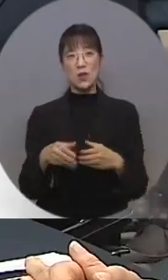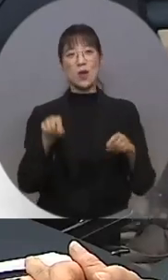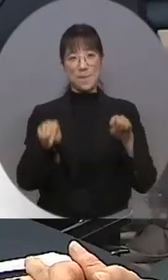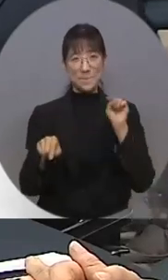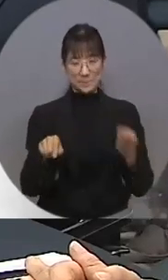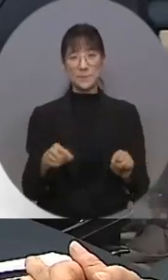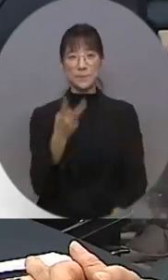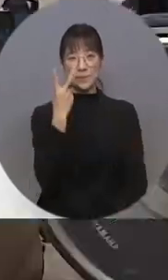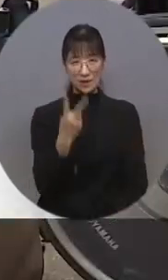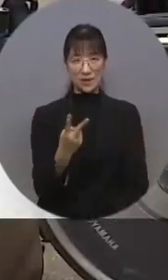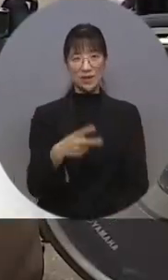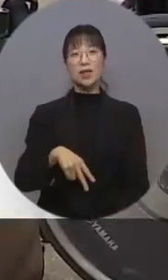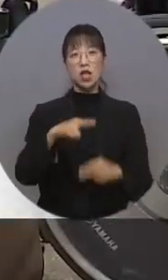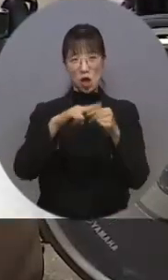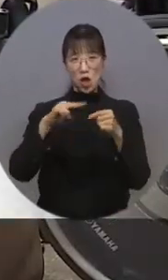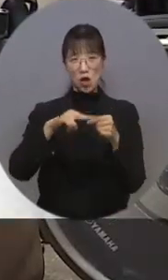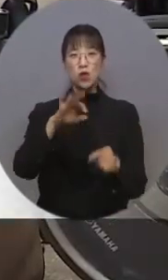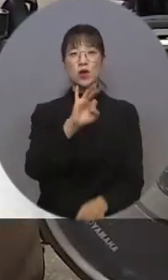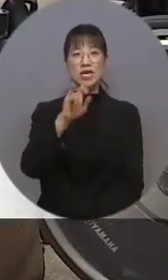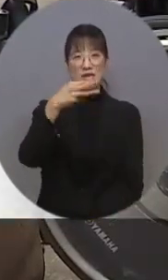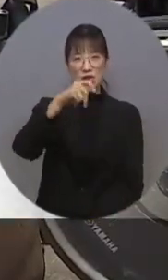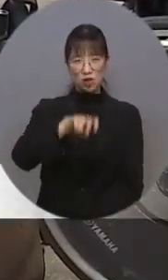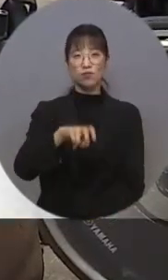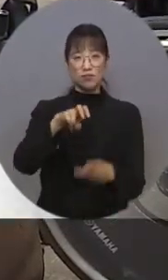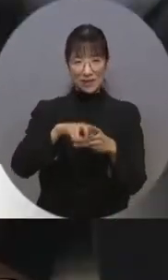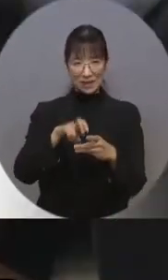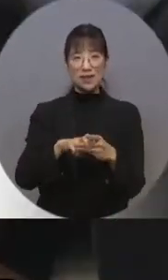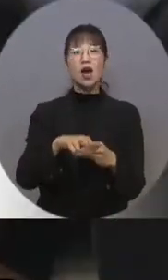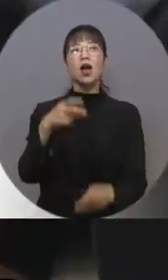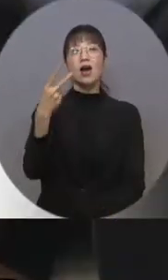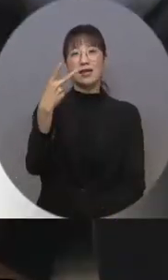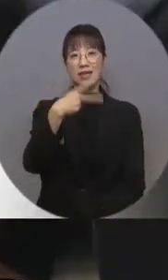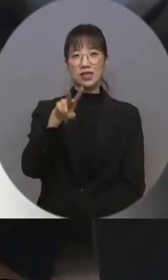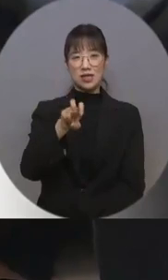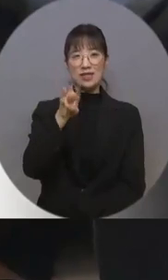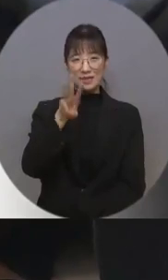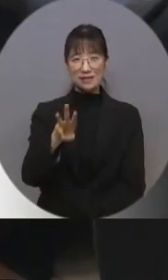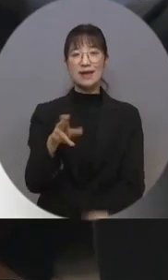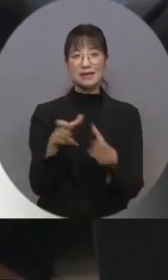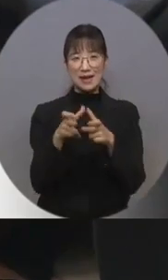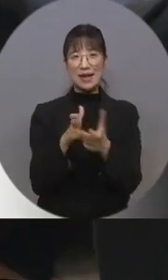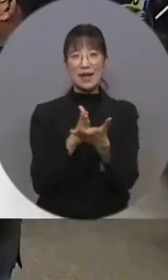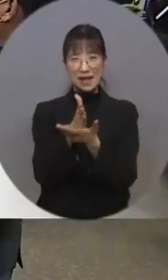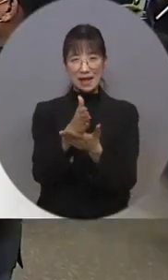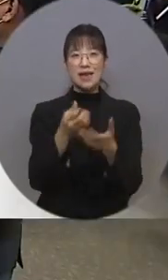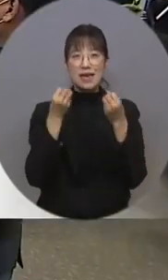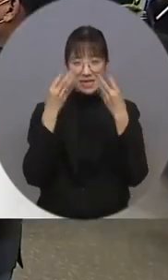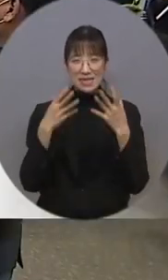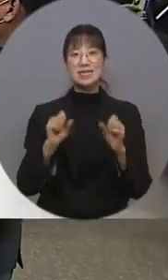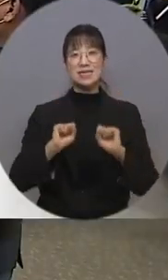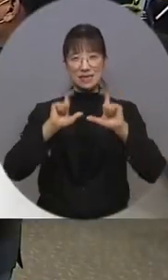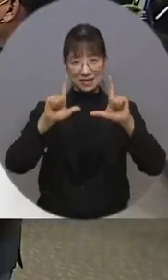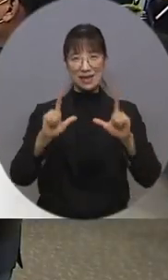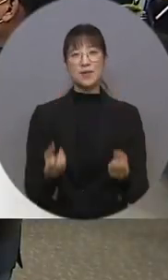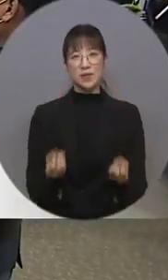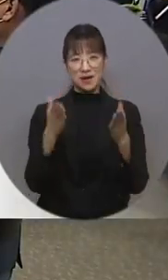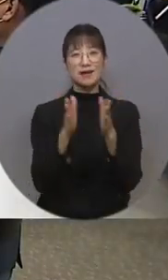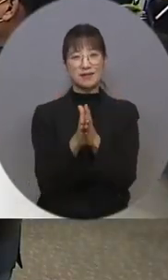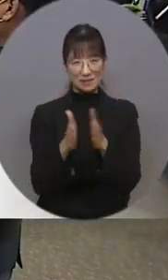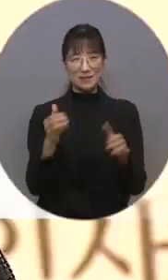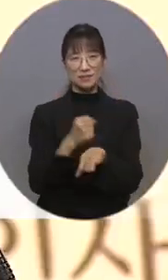이름센터 이름홀에서 2023 장애계 신년 인사회를 열었습니다. 한국장총과 장총련은